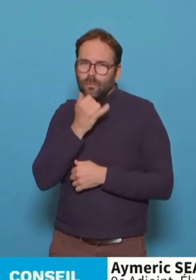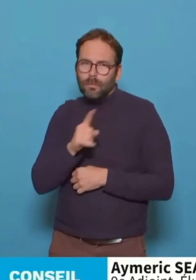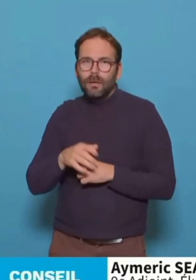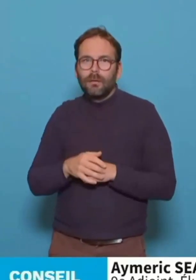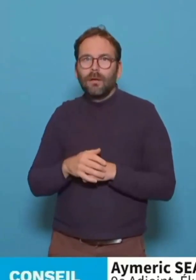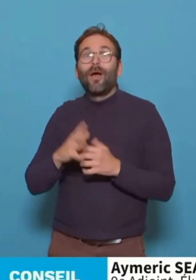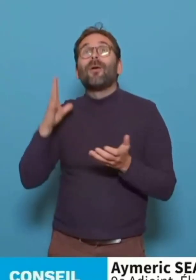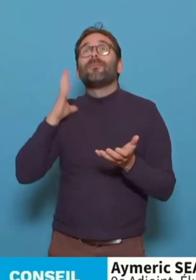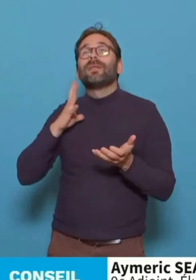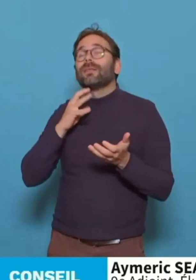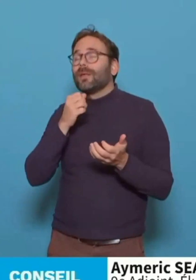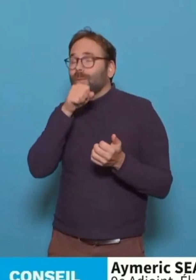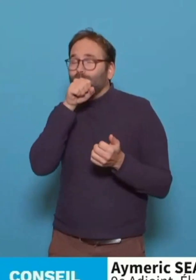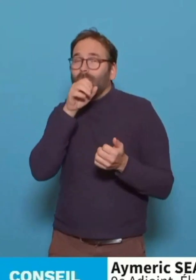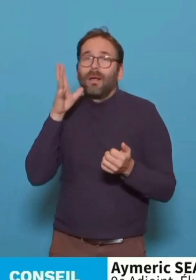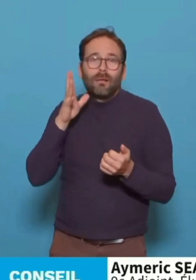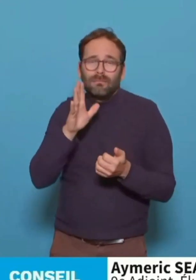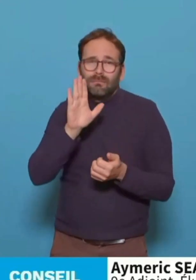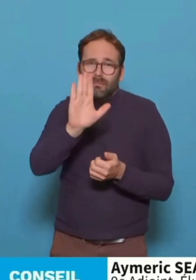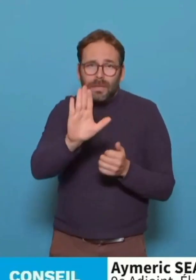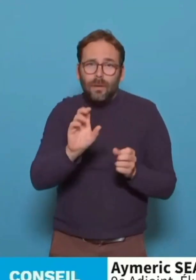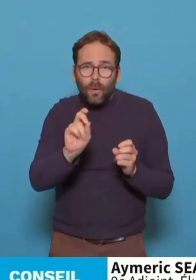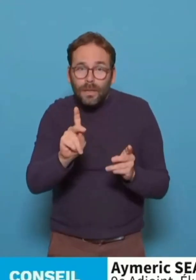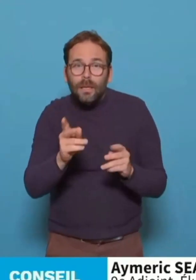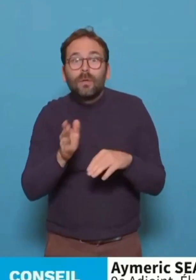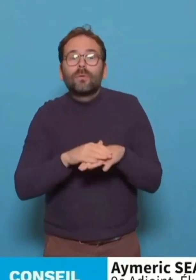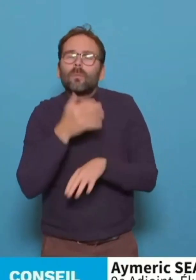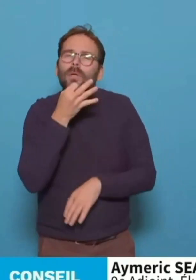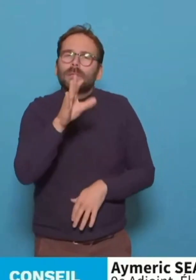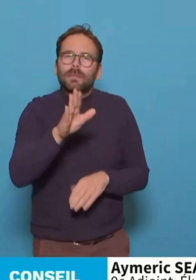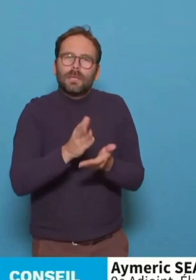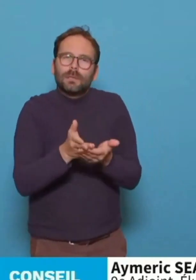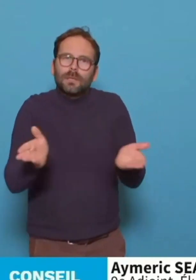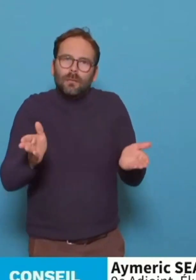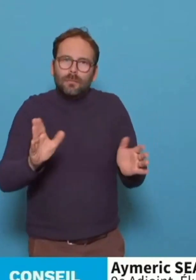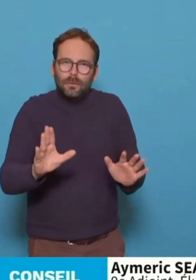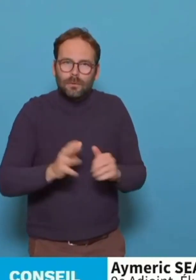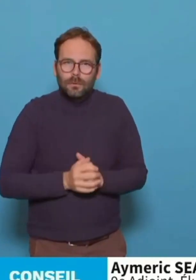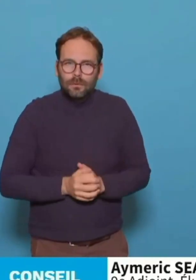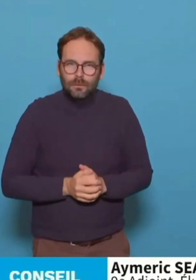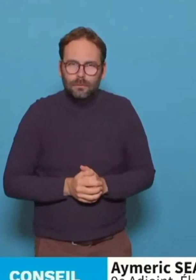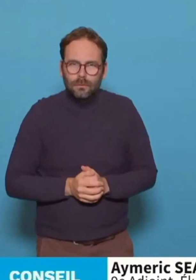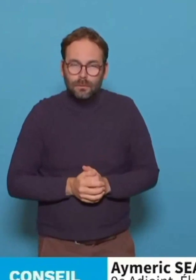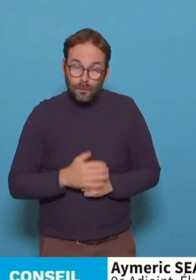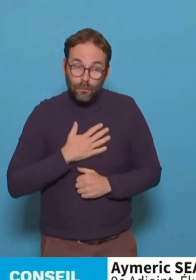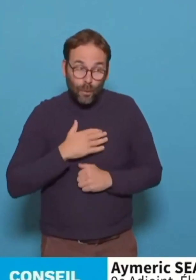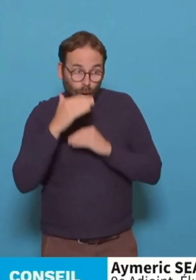passé, ça vous appartient. Moi, je vais vous dire une chose très simple. J'ai